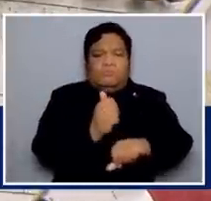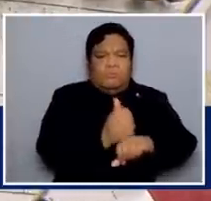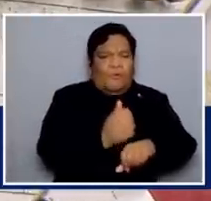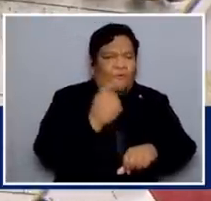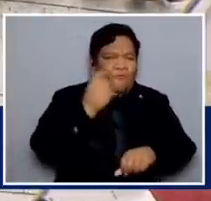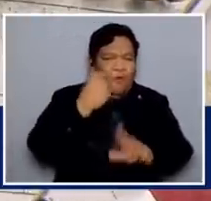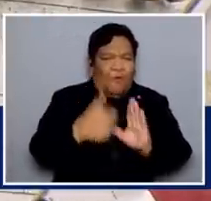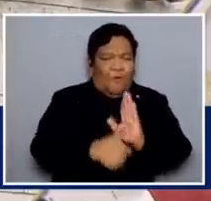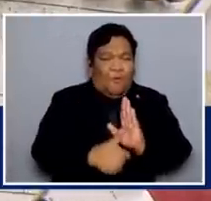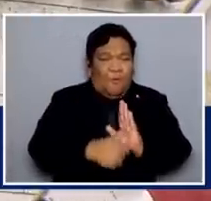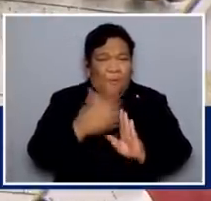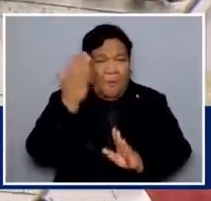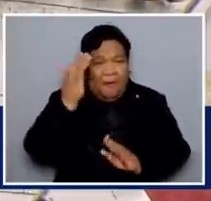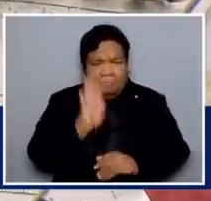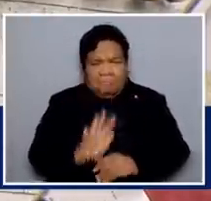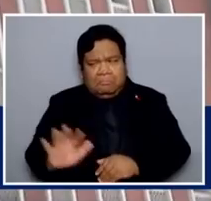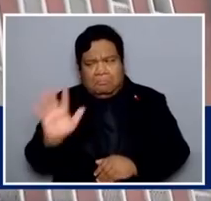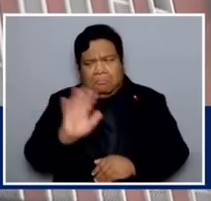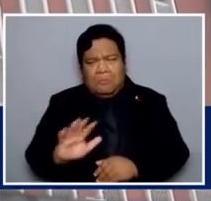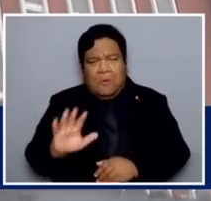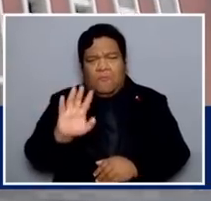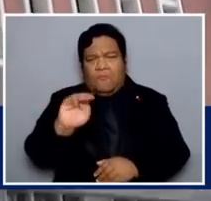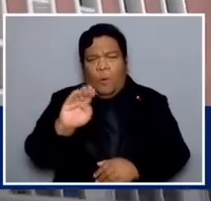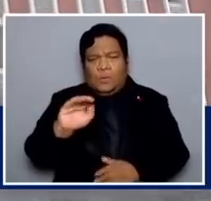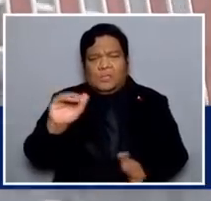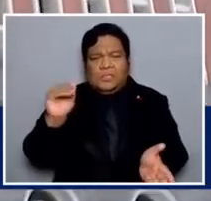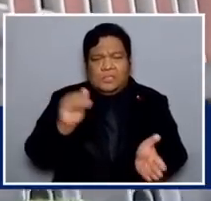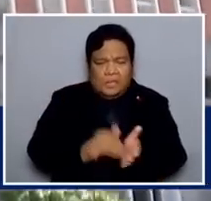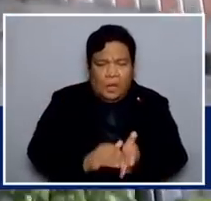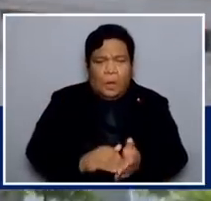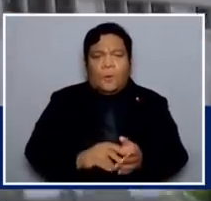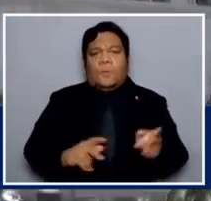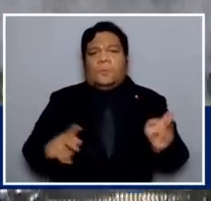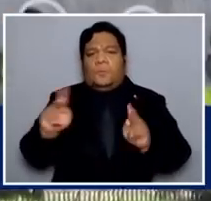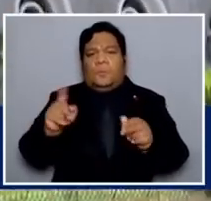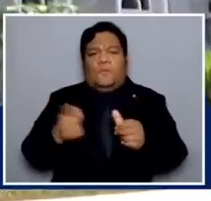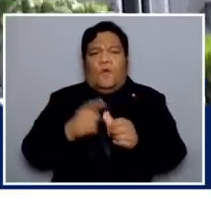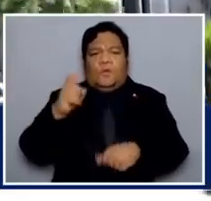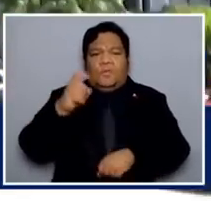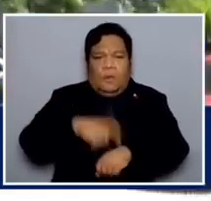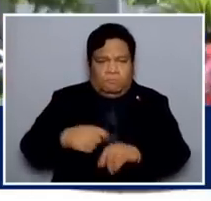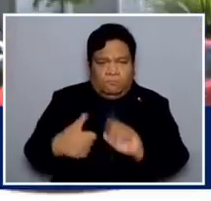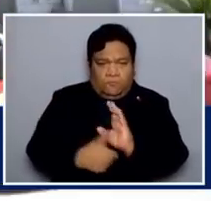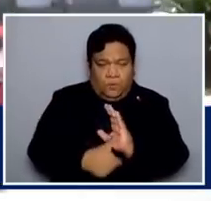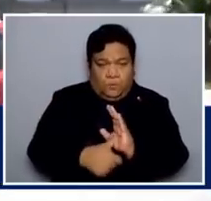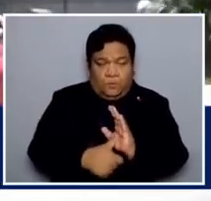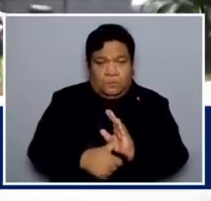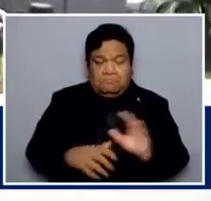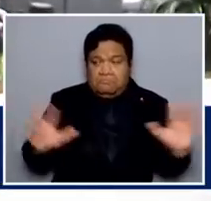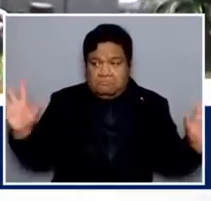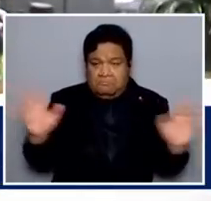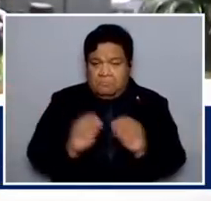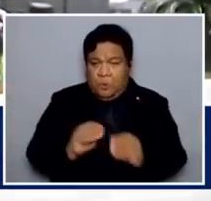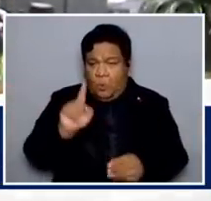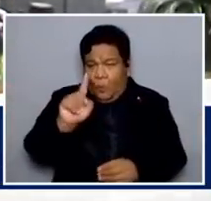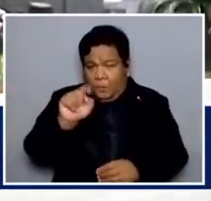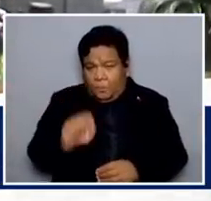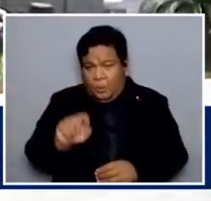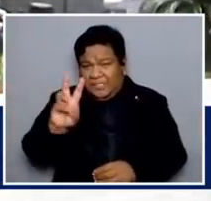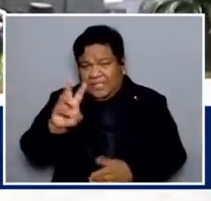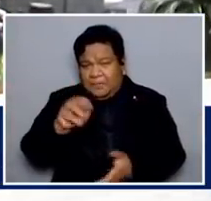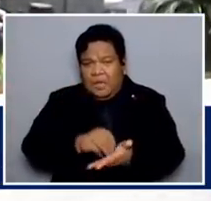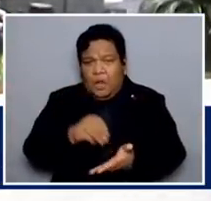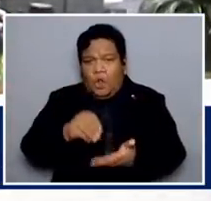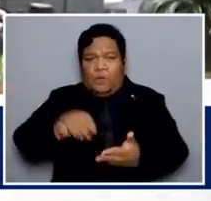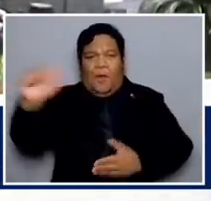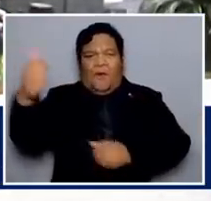na nasa 14,000 ang first-time voters. Tinatayang nasa 1.6 million ang overseas absentee